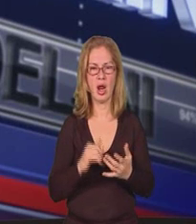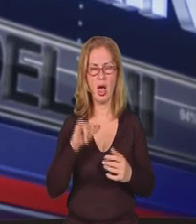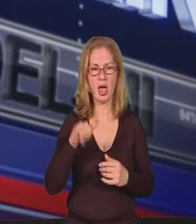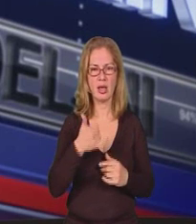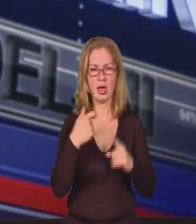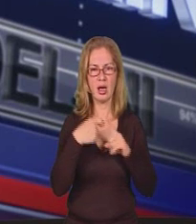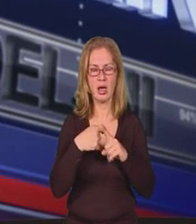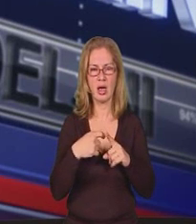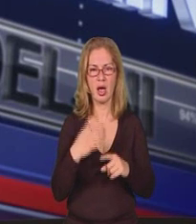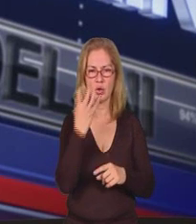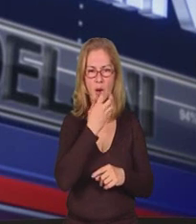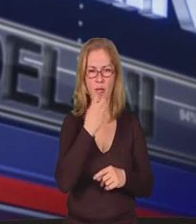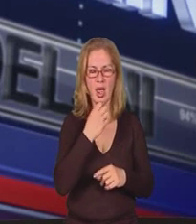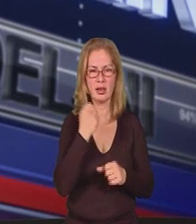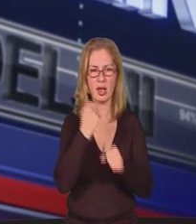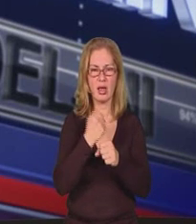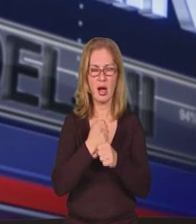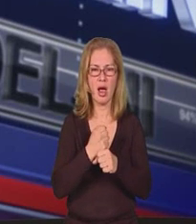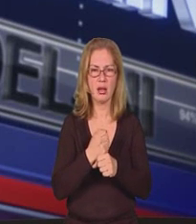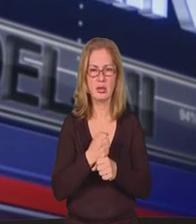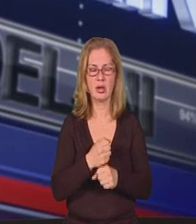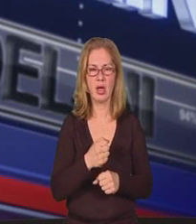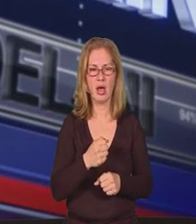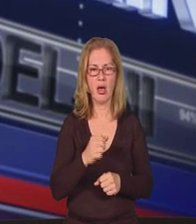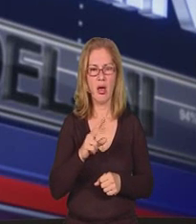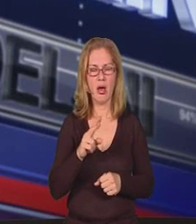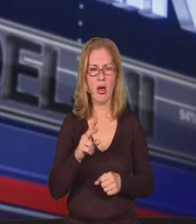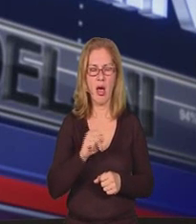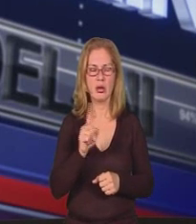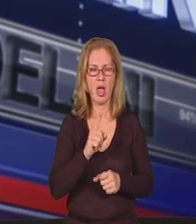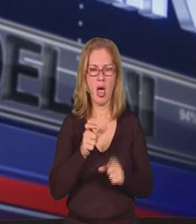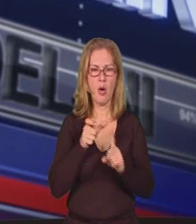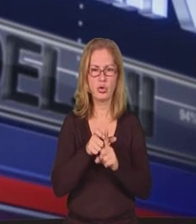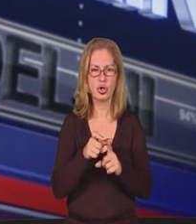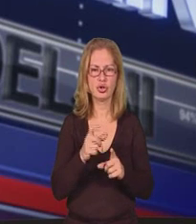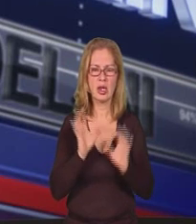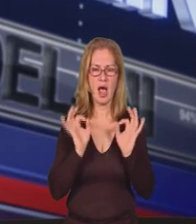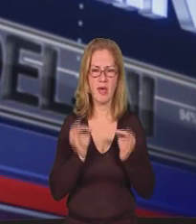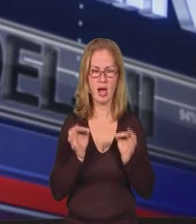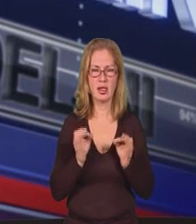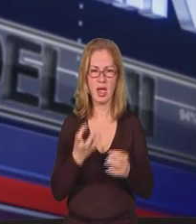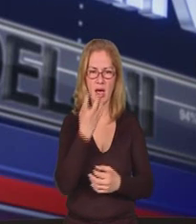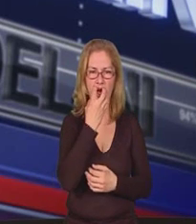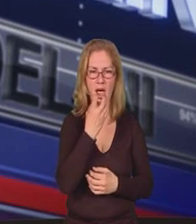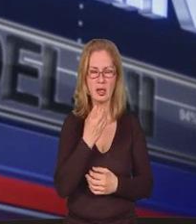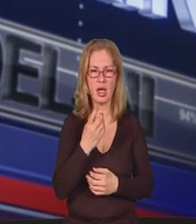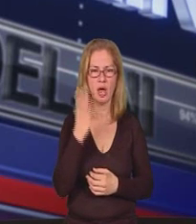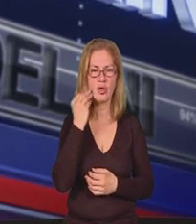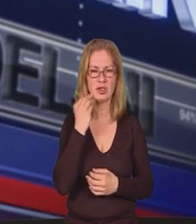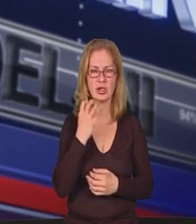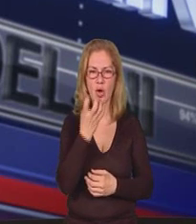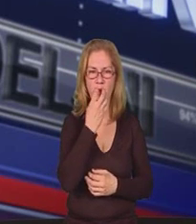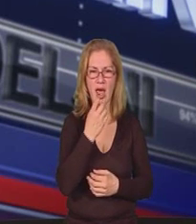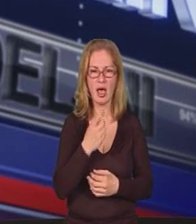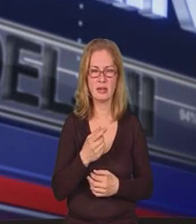počela, javno-komunalno preduzeće Novosadska Toplana još uvijek izvodi radove koji, kako navode, ne utiču na kvalitet grejanja. U Novosadskoj Toplani su